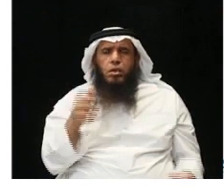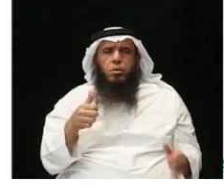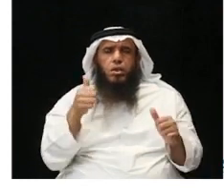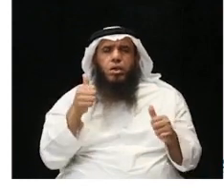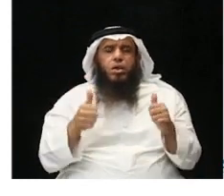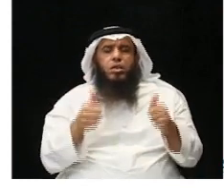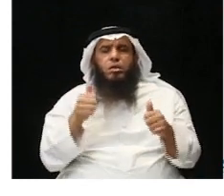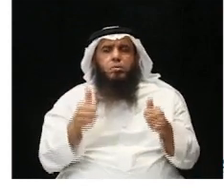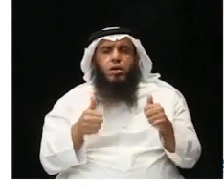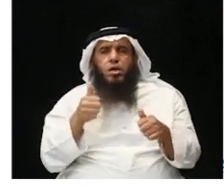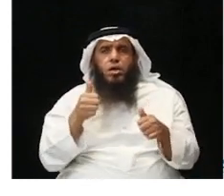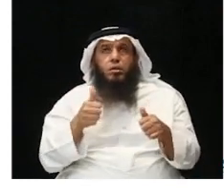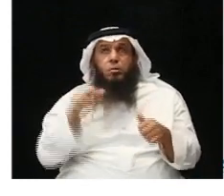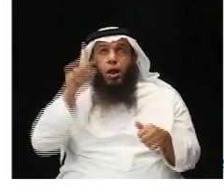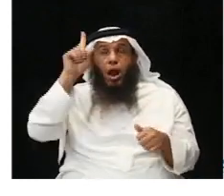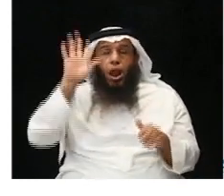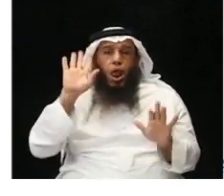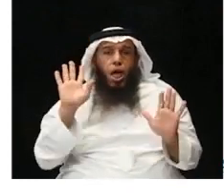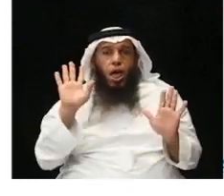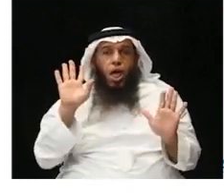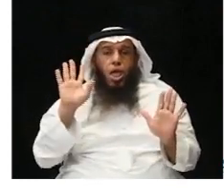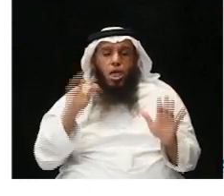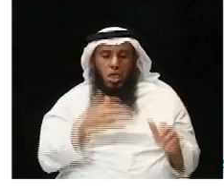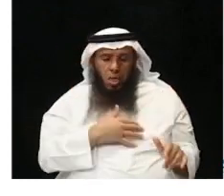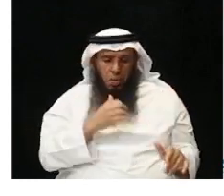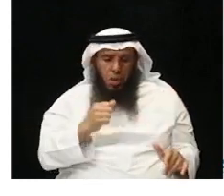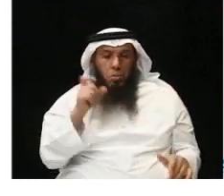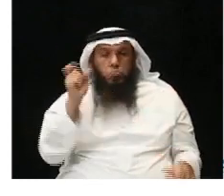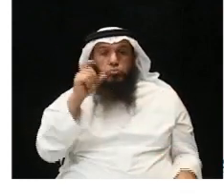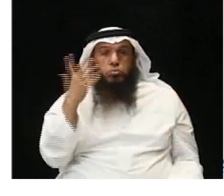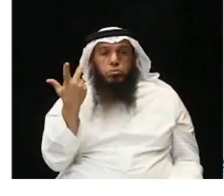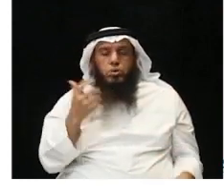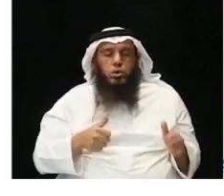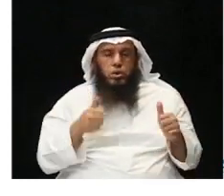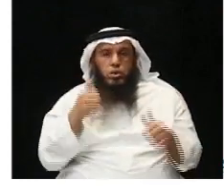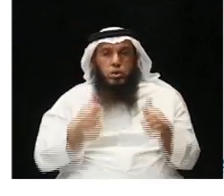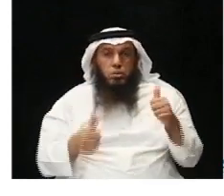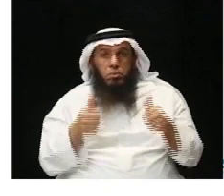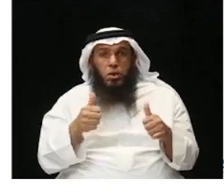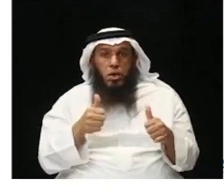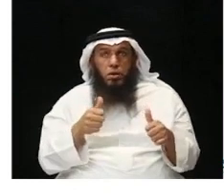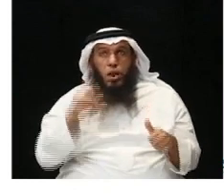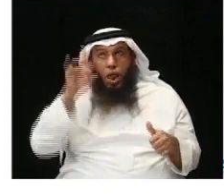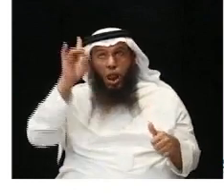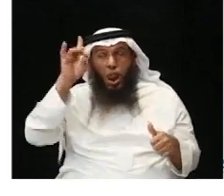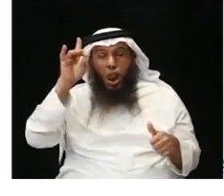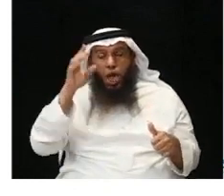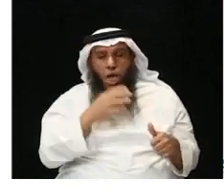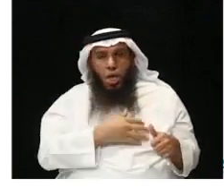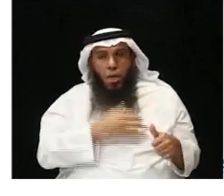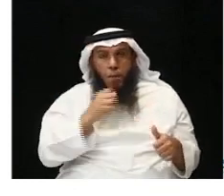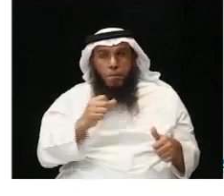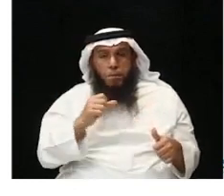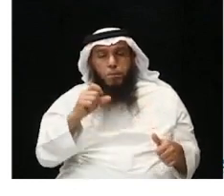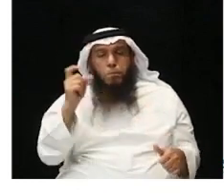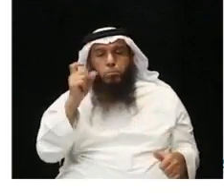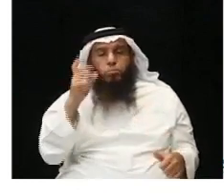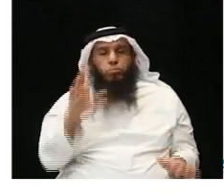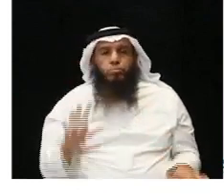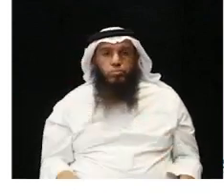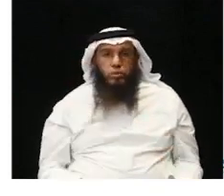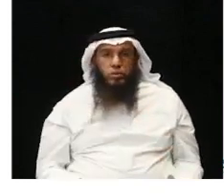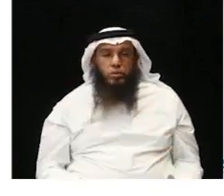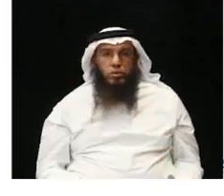هو اختبار من الله تعالى لإيمان المسلم، اختبار من الله تعالى لإيمان